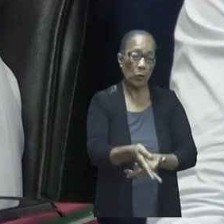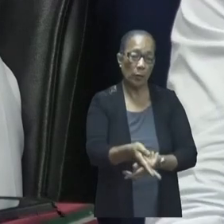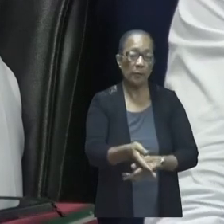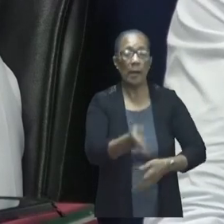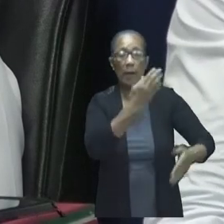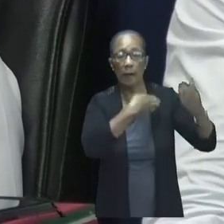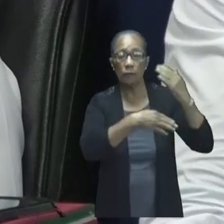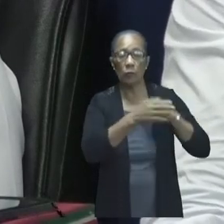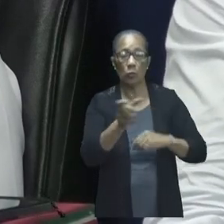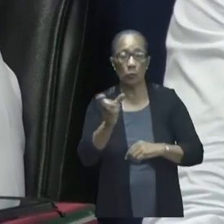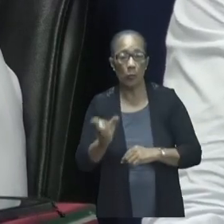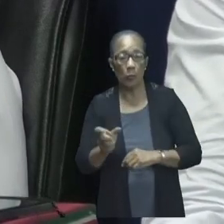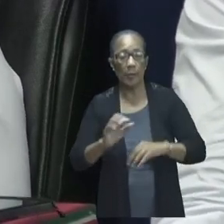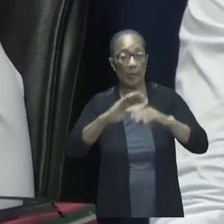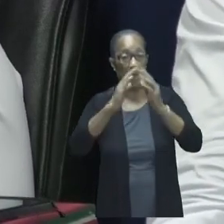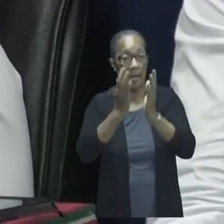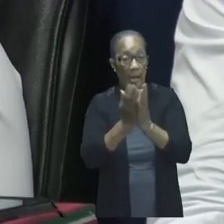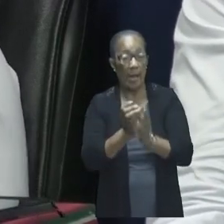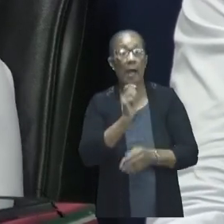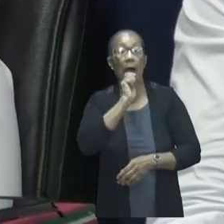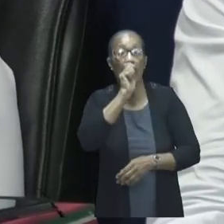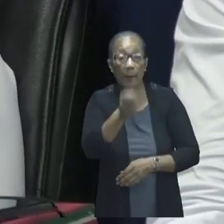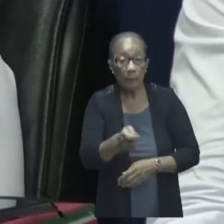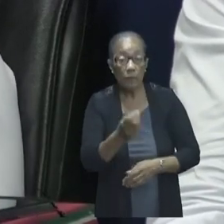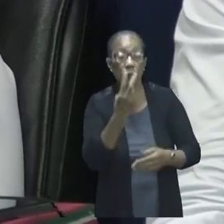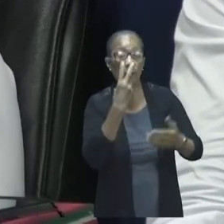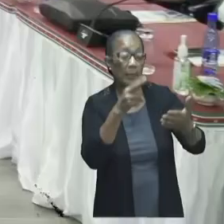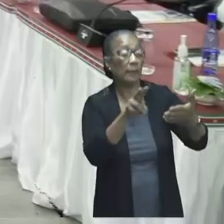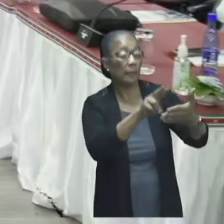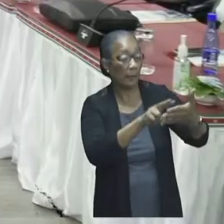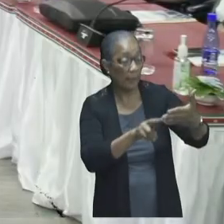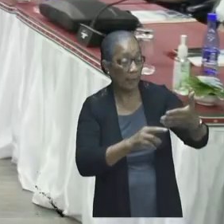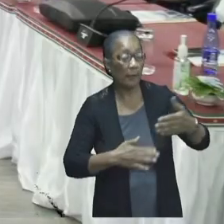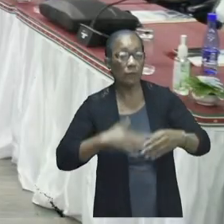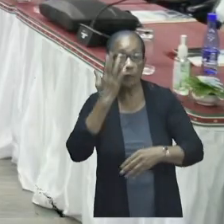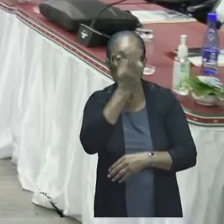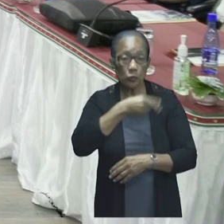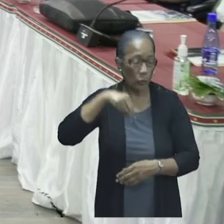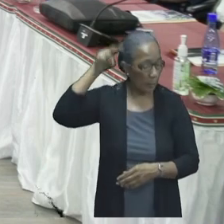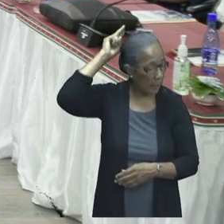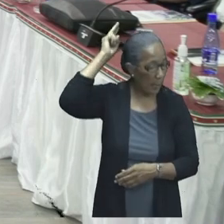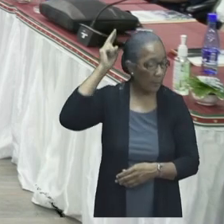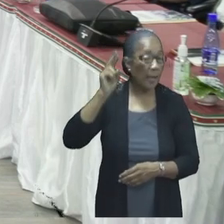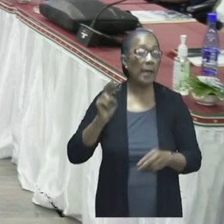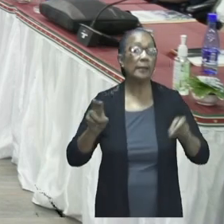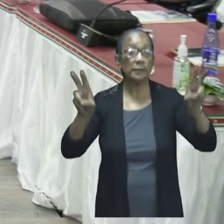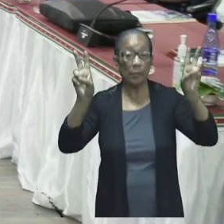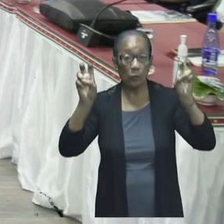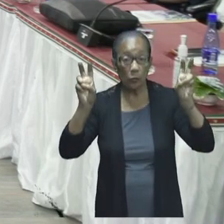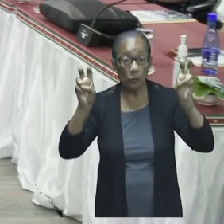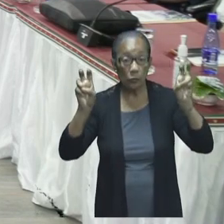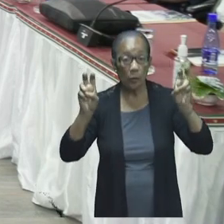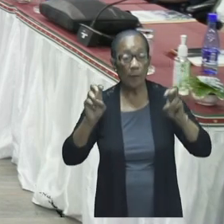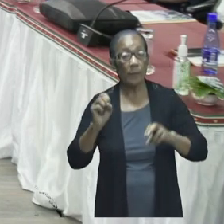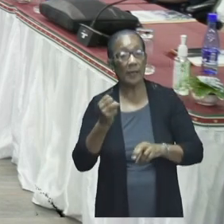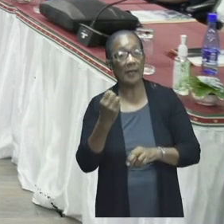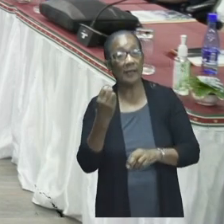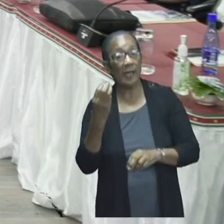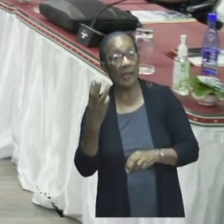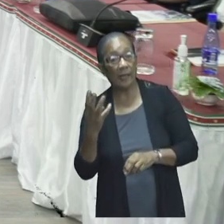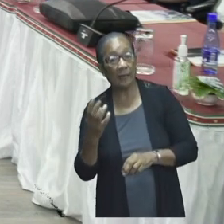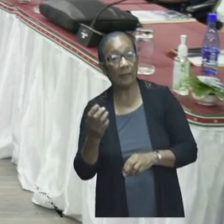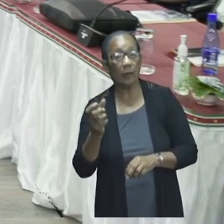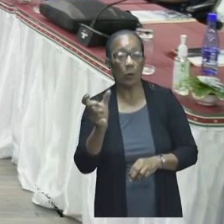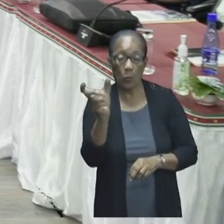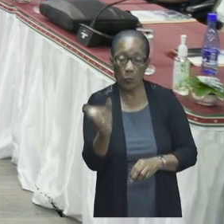week hij worden alle aanbod file keken van suriname en dan zijn en shows die we binnen enkele weken en maanden moeten